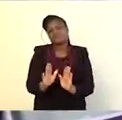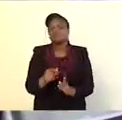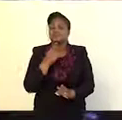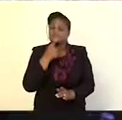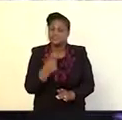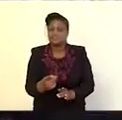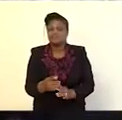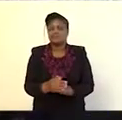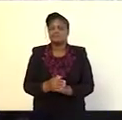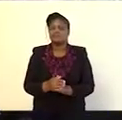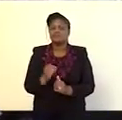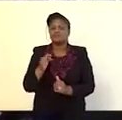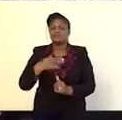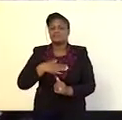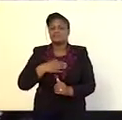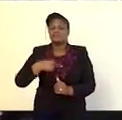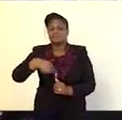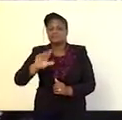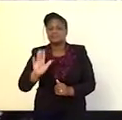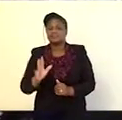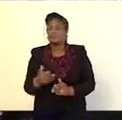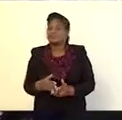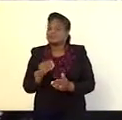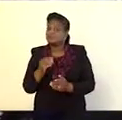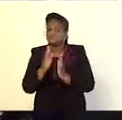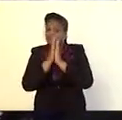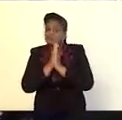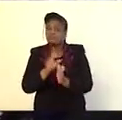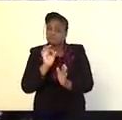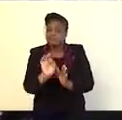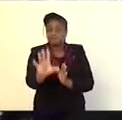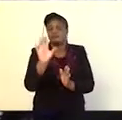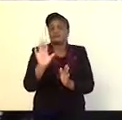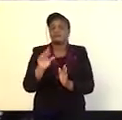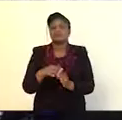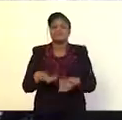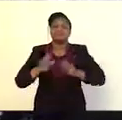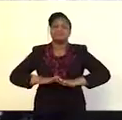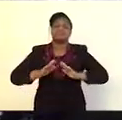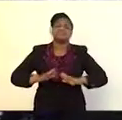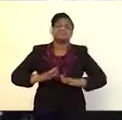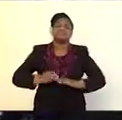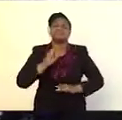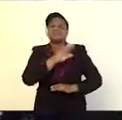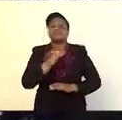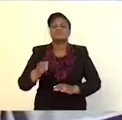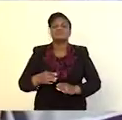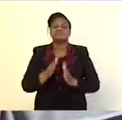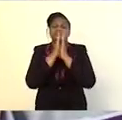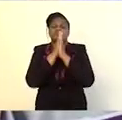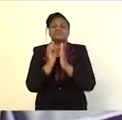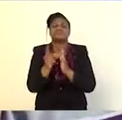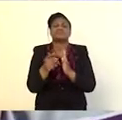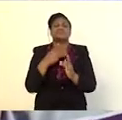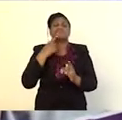nditi anoda kuenda uko ngazviteurire. Sei uri kuda kuteurirwa nevamwe. Iwe ndeuri pabasa rako ka. Sei